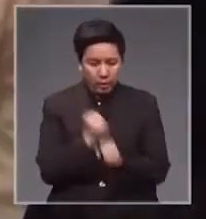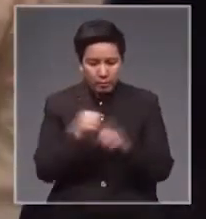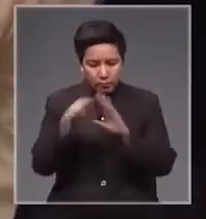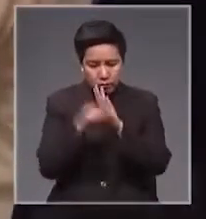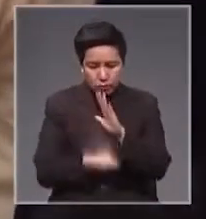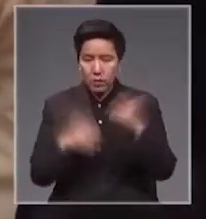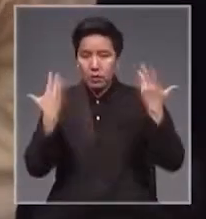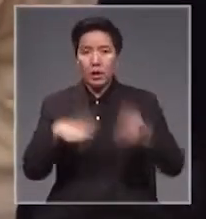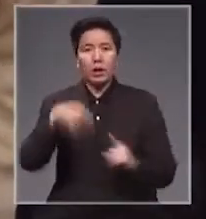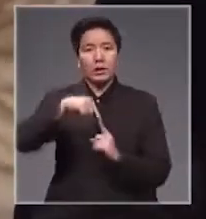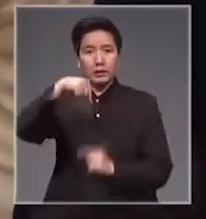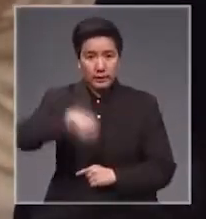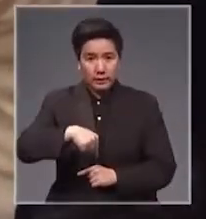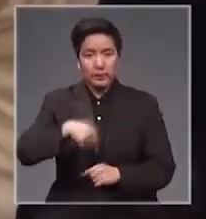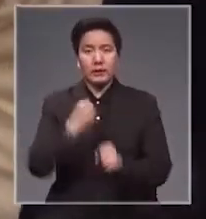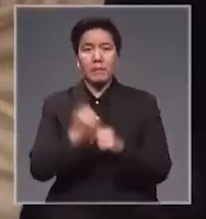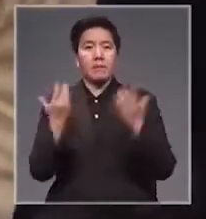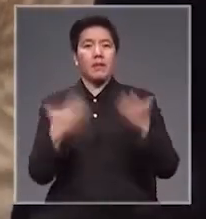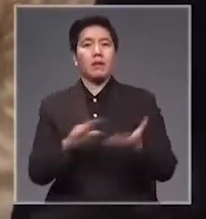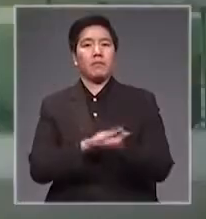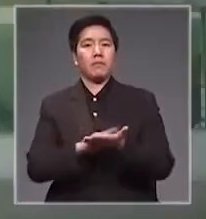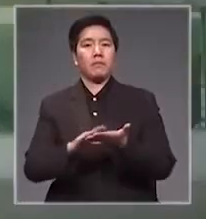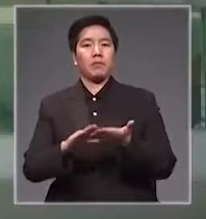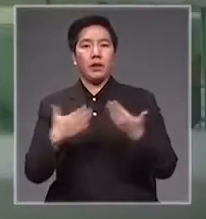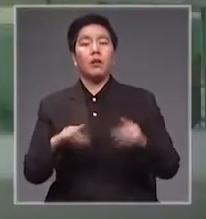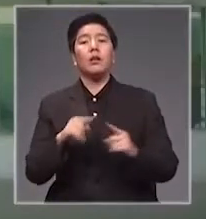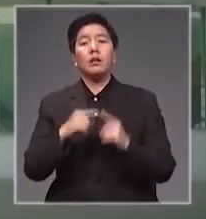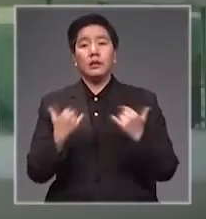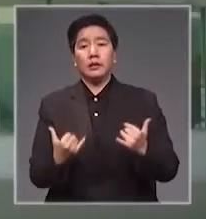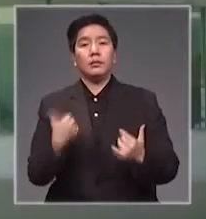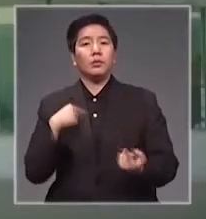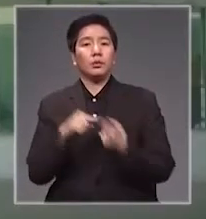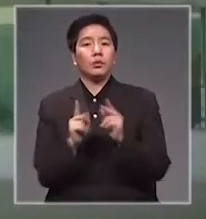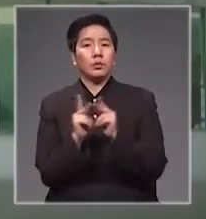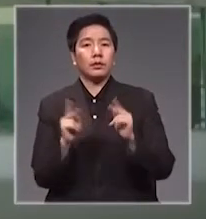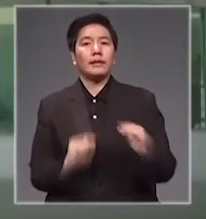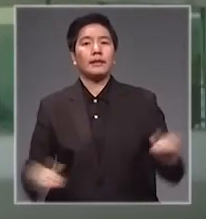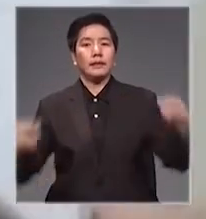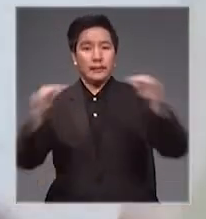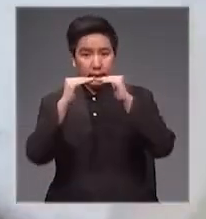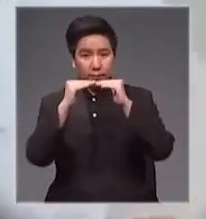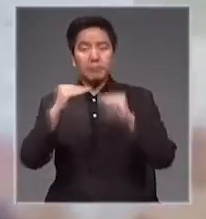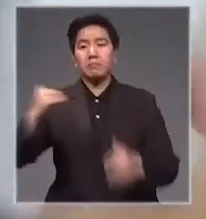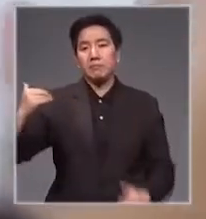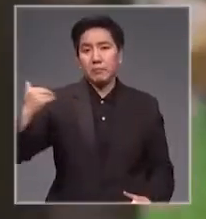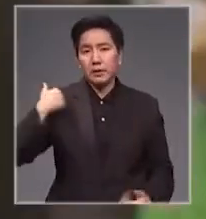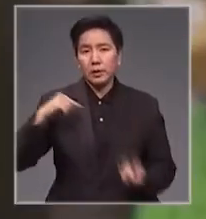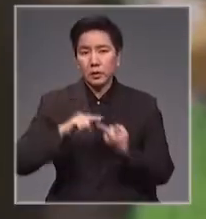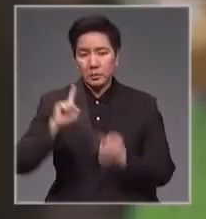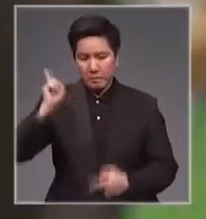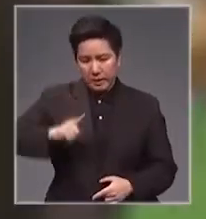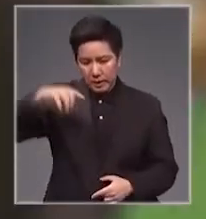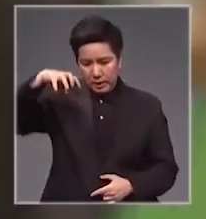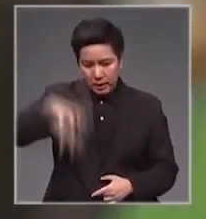าชนในเรื่องต่างๆเบ็ดเสร็จภายในจุดเดียวนอกจากนี้ยังมีคณะกรรมการสิทธิมนุษยชนแห่งชาติก็เป็นอีกองค์กรหนึ่ง